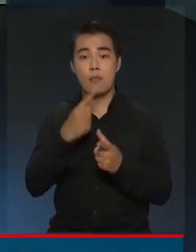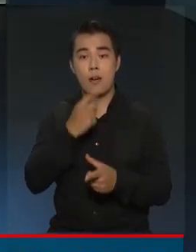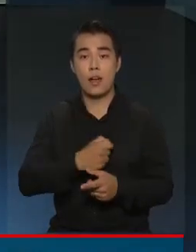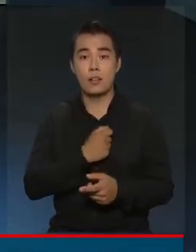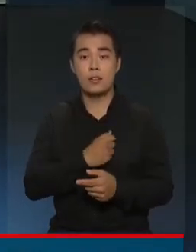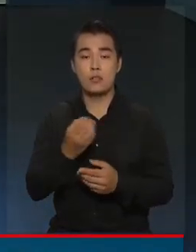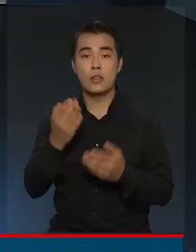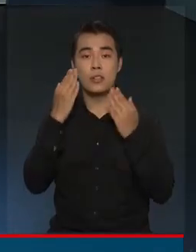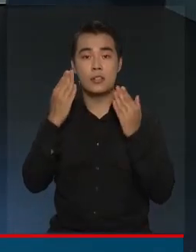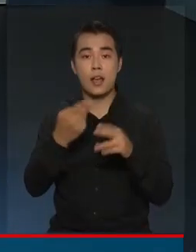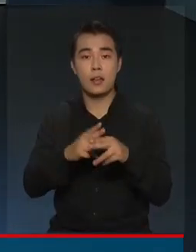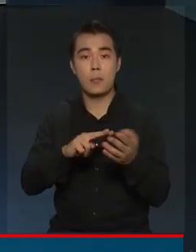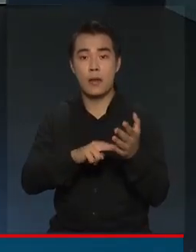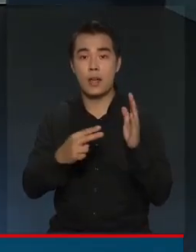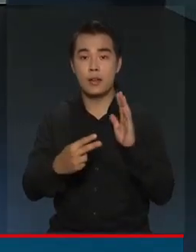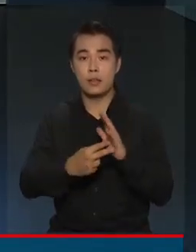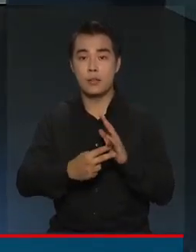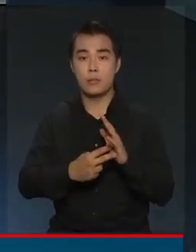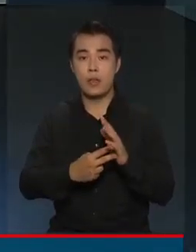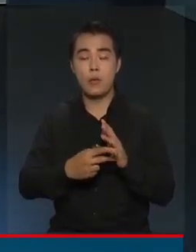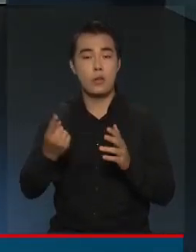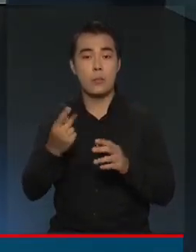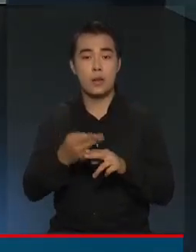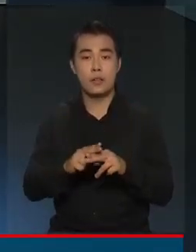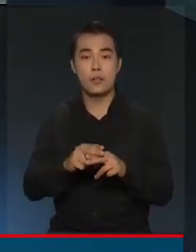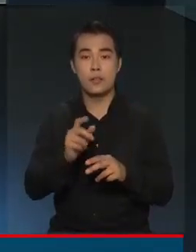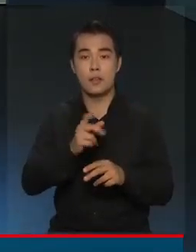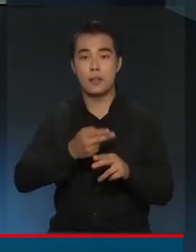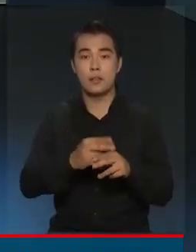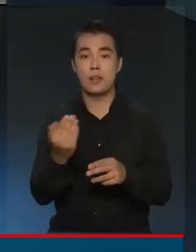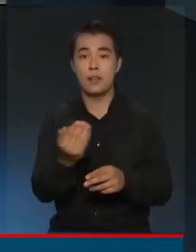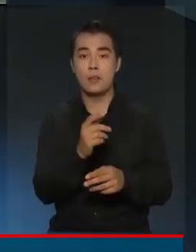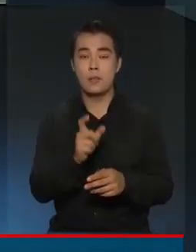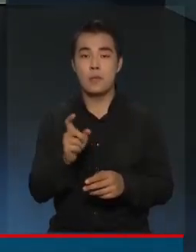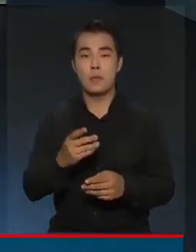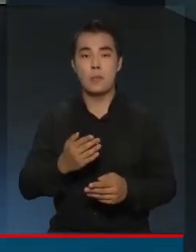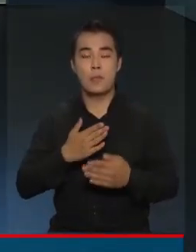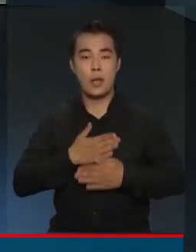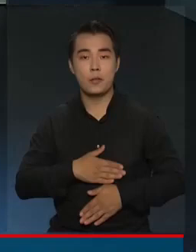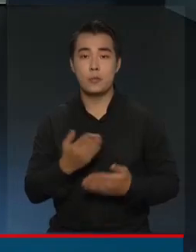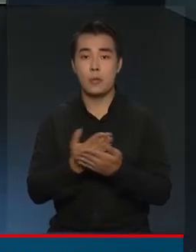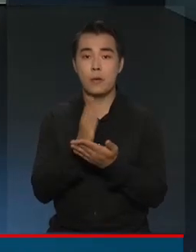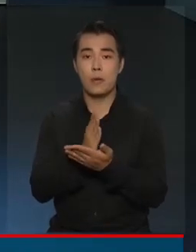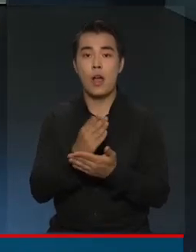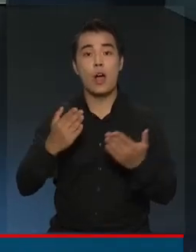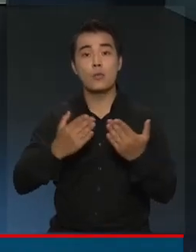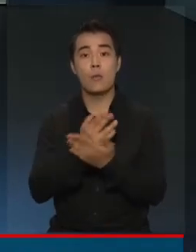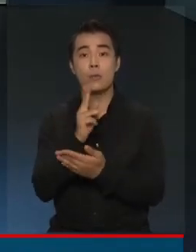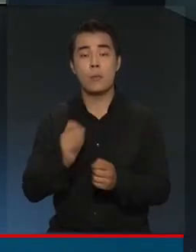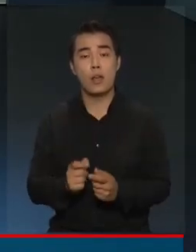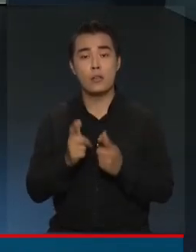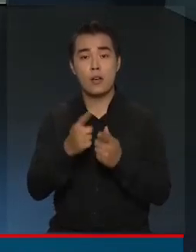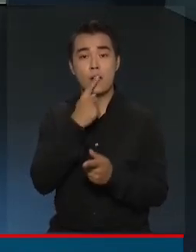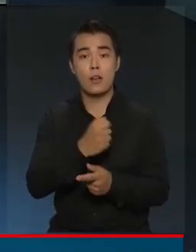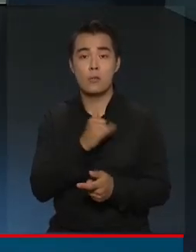еще не знали об этом проекте. Угу. Потому что это для них, так скажем, такой приятный бонус. А вот уже новые ребята, которые идут на